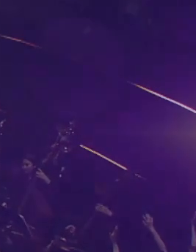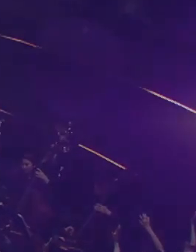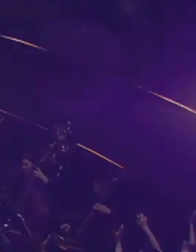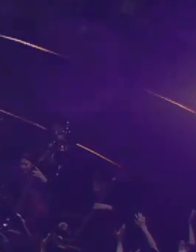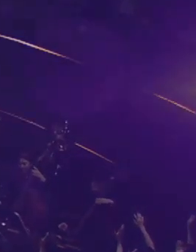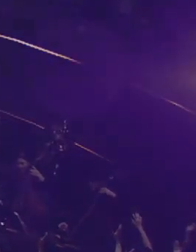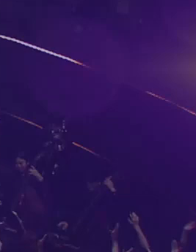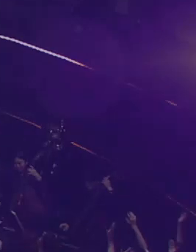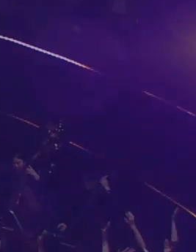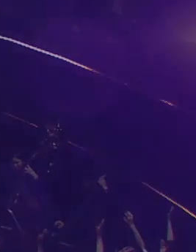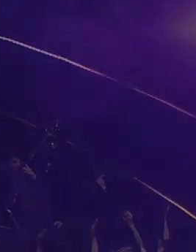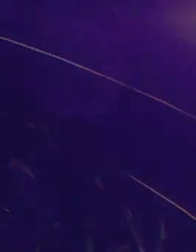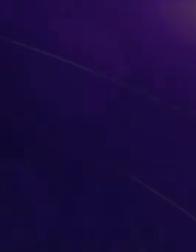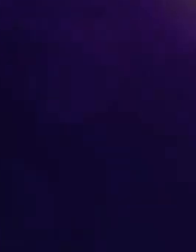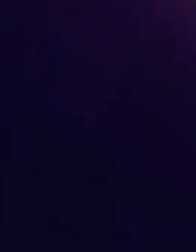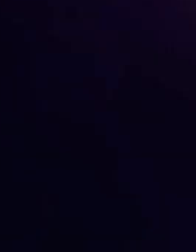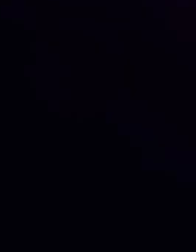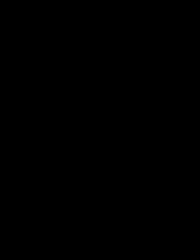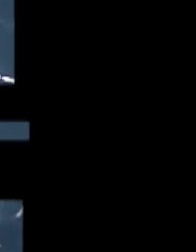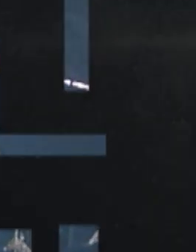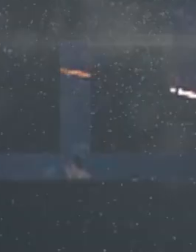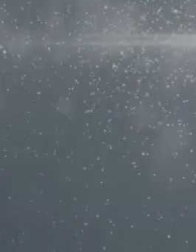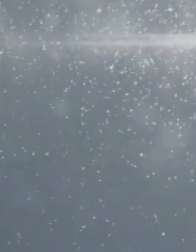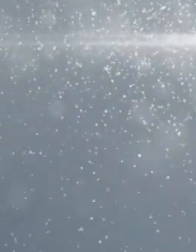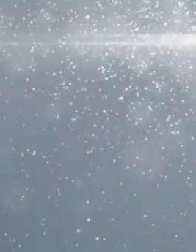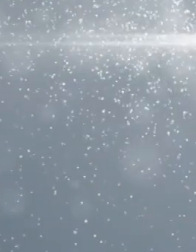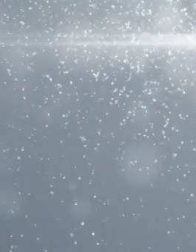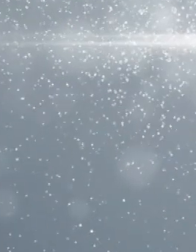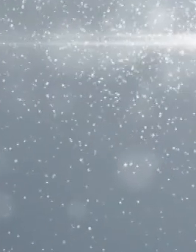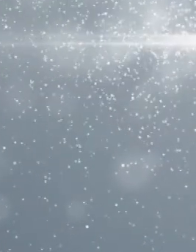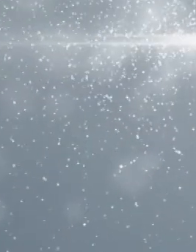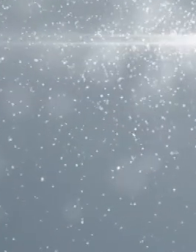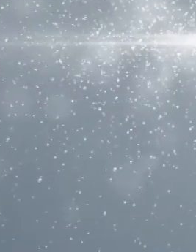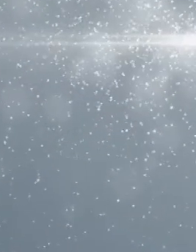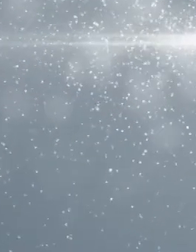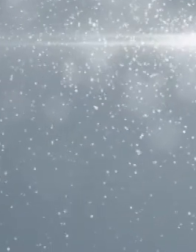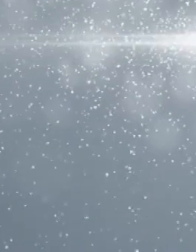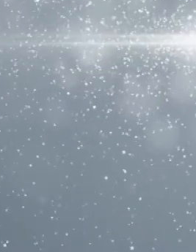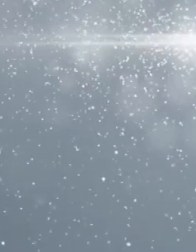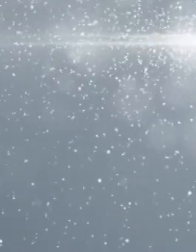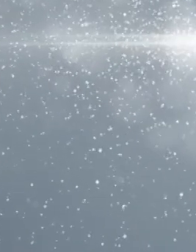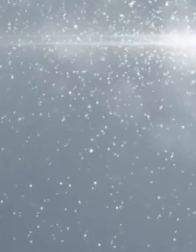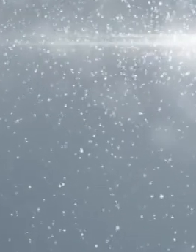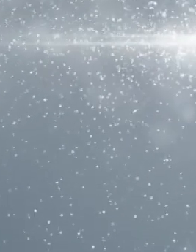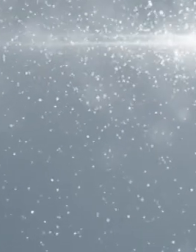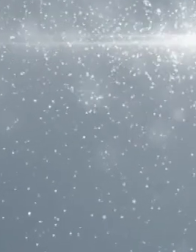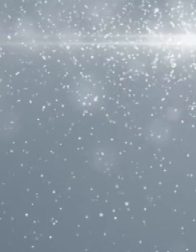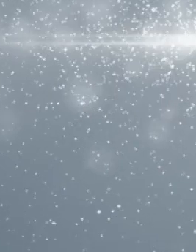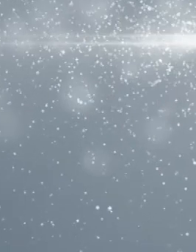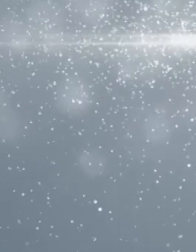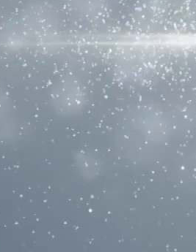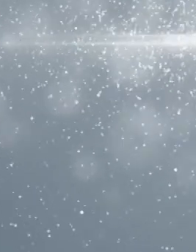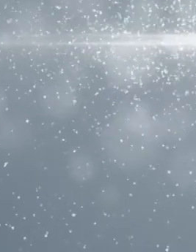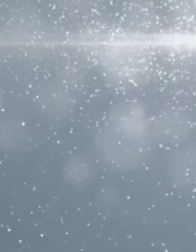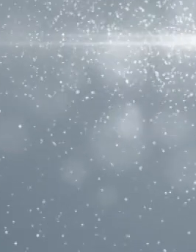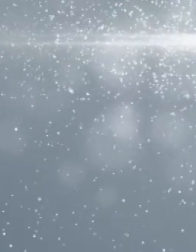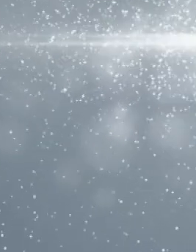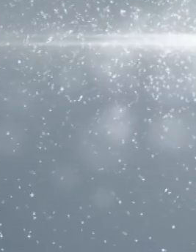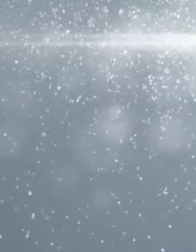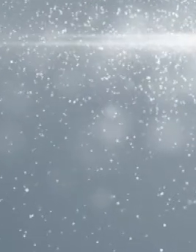하나님은 우리를 기다리고 계십니다. 본 캠페인은 백석총회와 함께합니다.